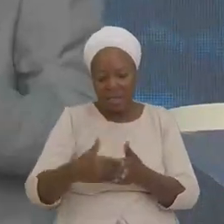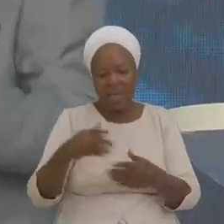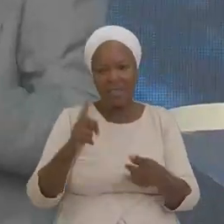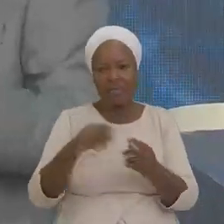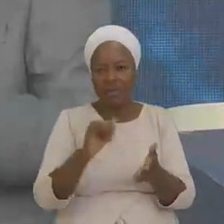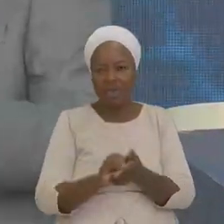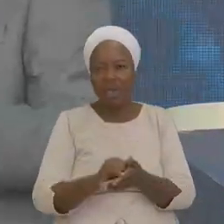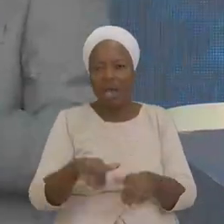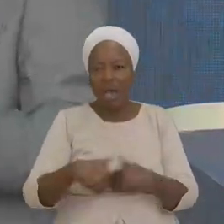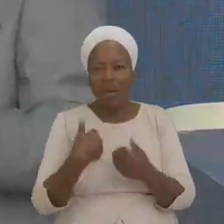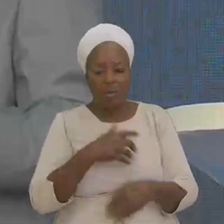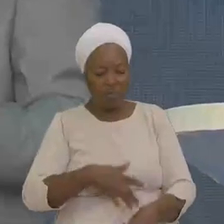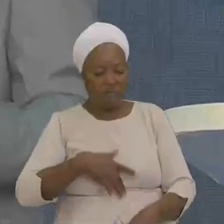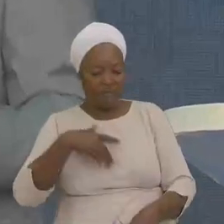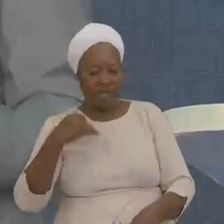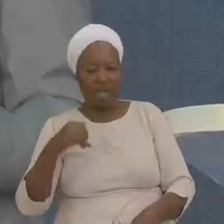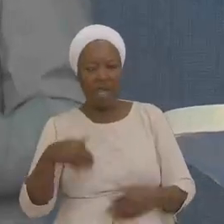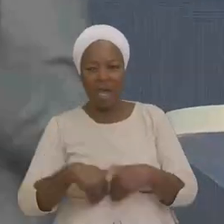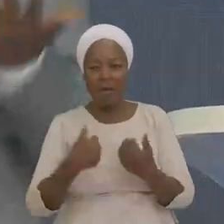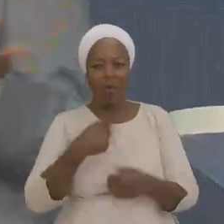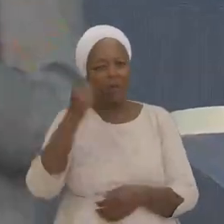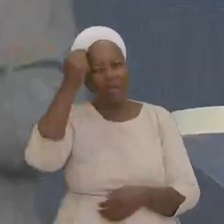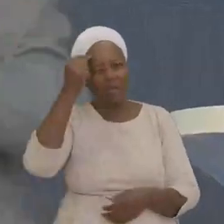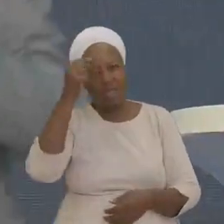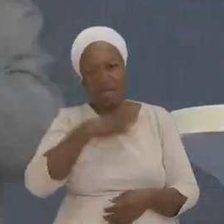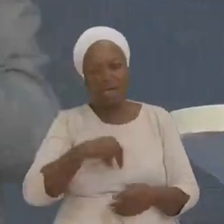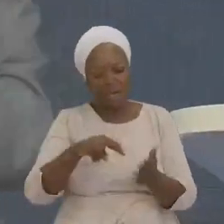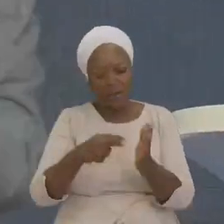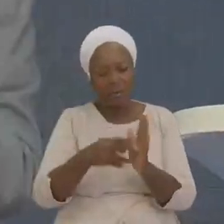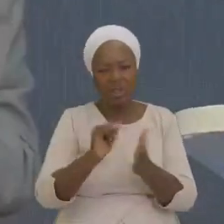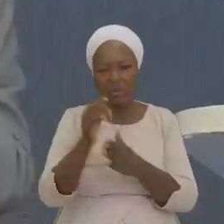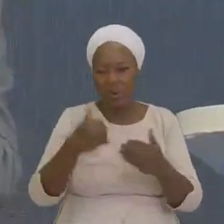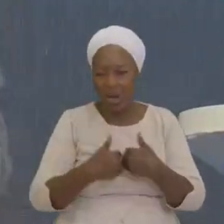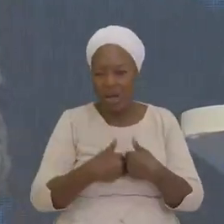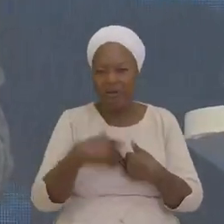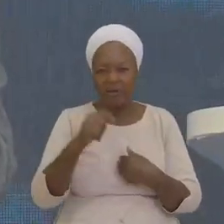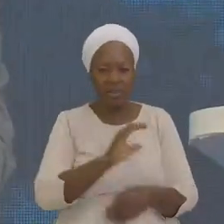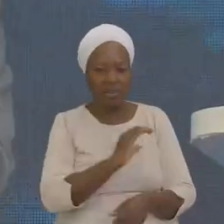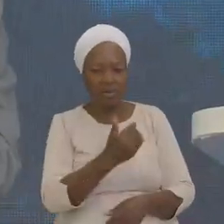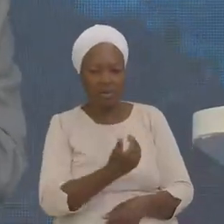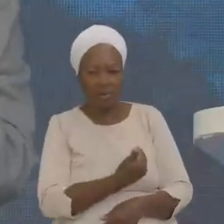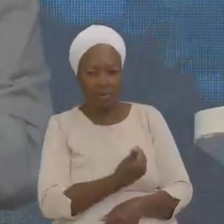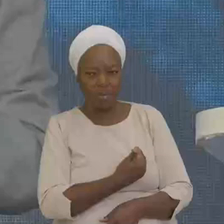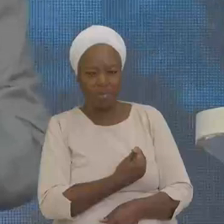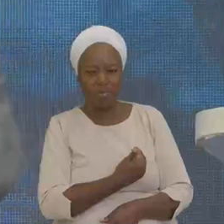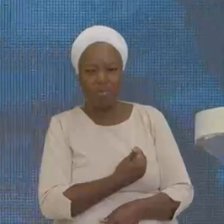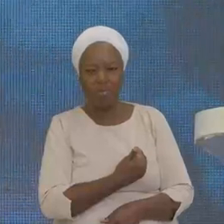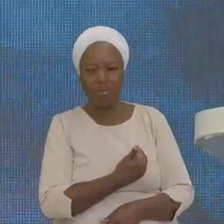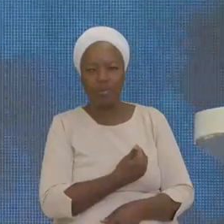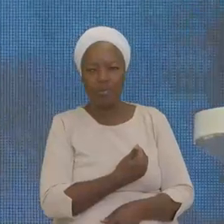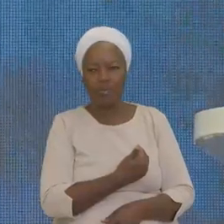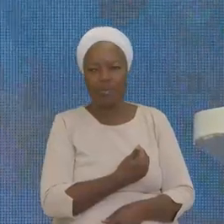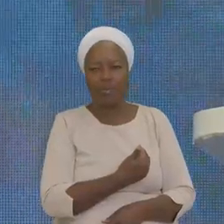extérieure. Ensuite, nous, ce que nous ressentons, comment nous pensons et les objectifs que nous